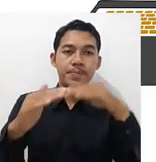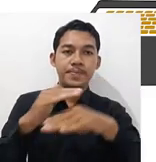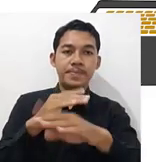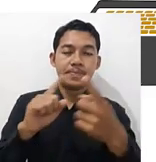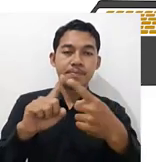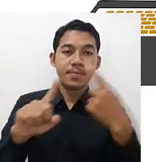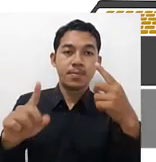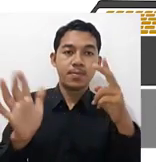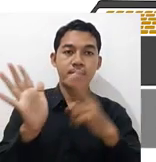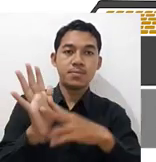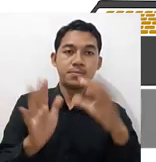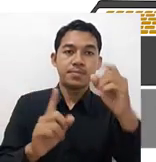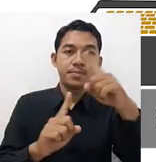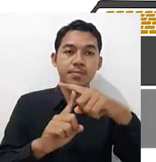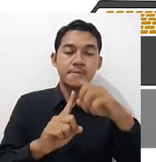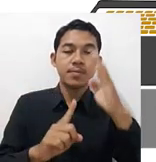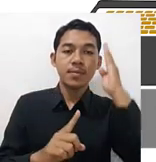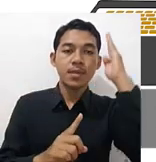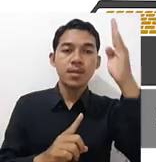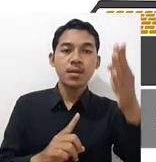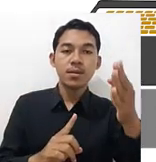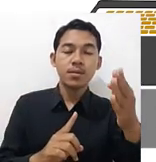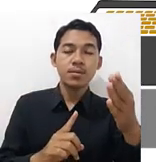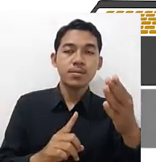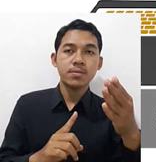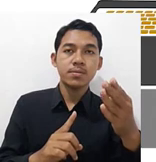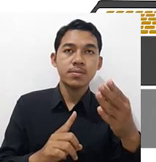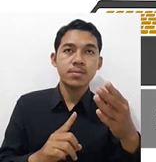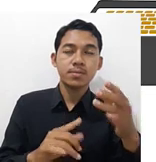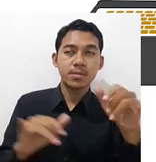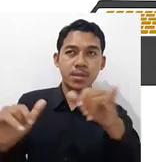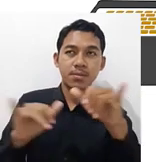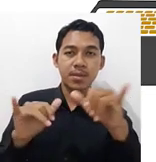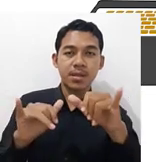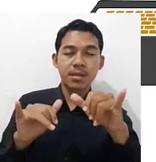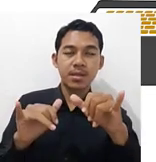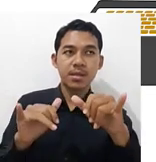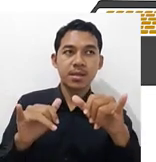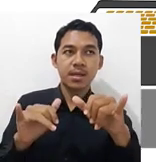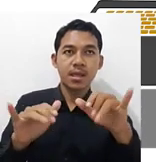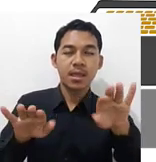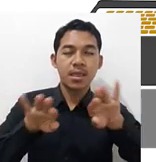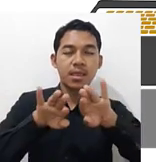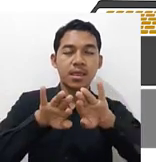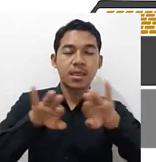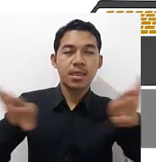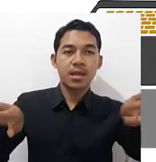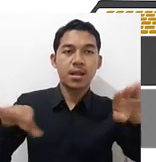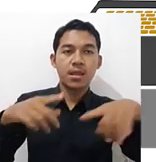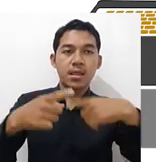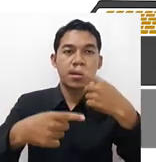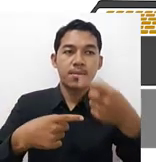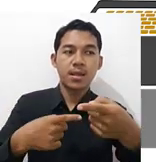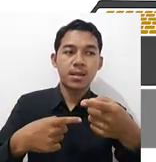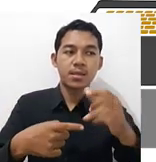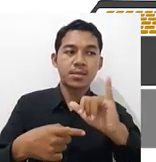NOT itu akan berbanding terbalik dengan inputnya. Jadi selalu